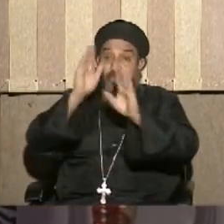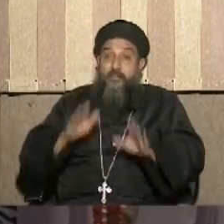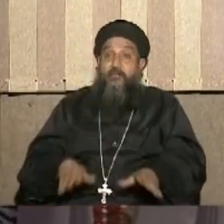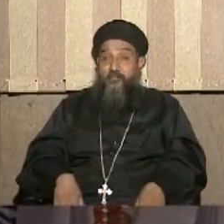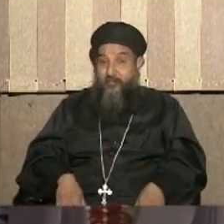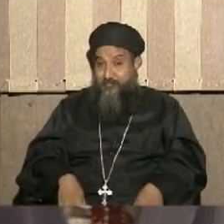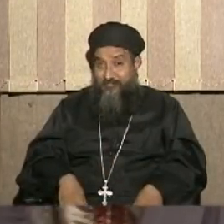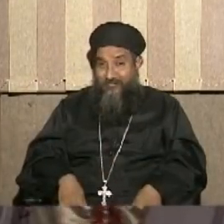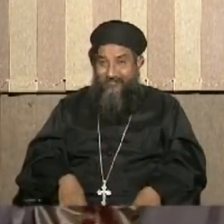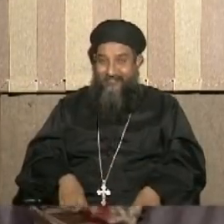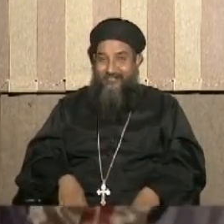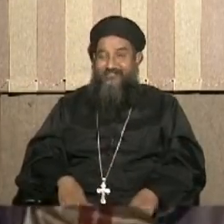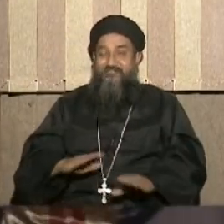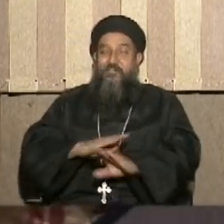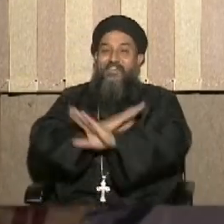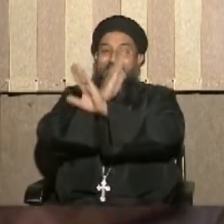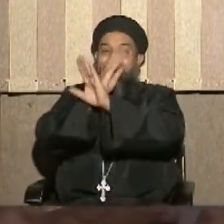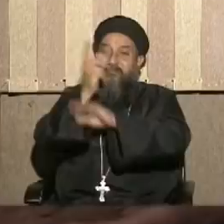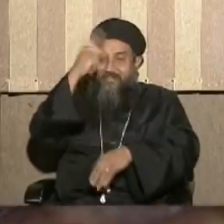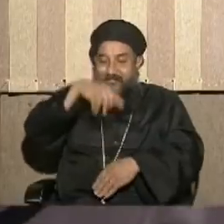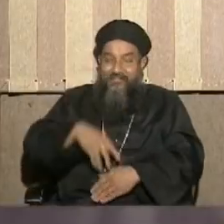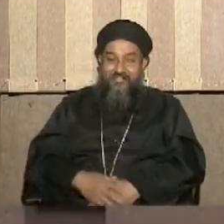له. بروح تنشوف.